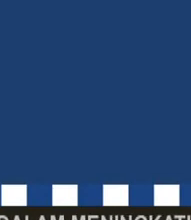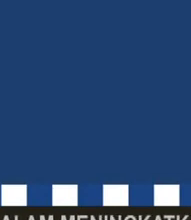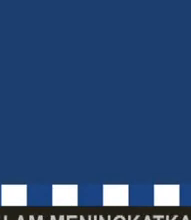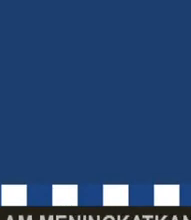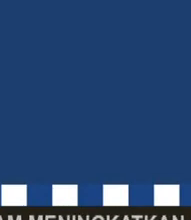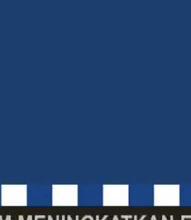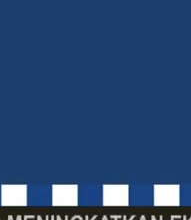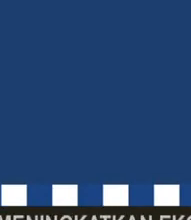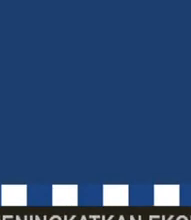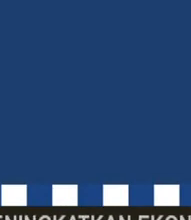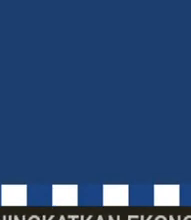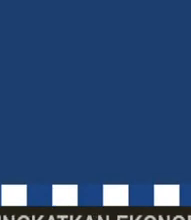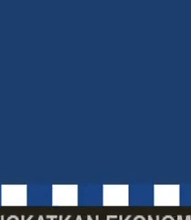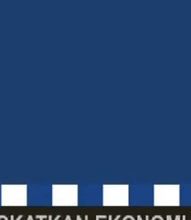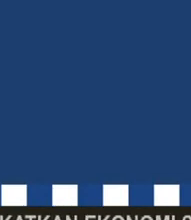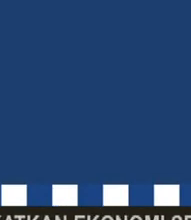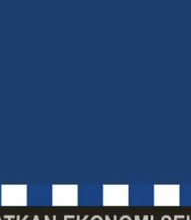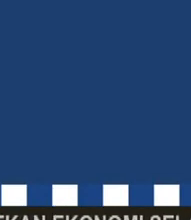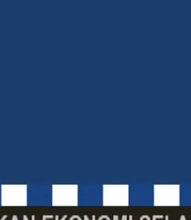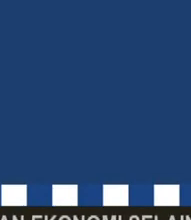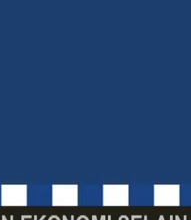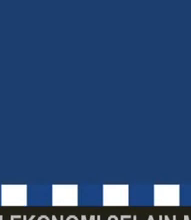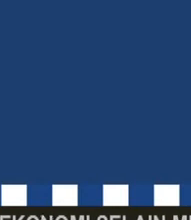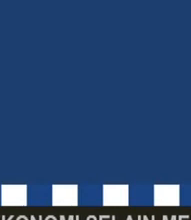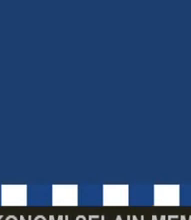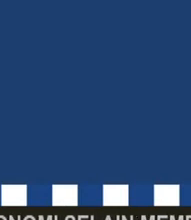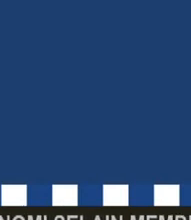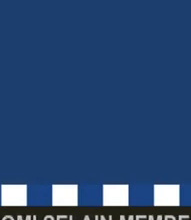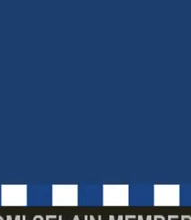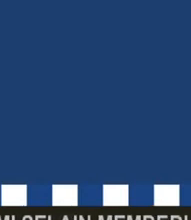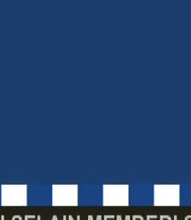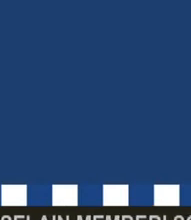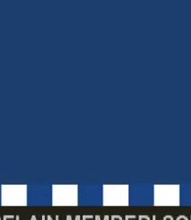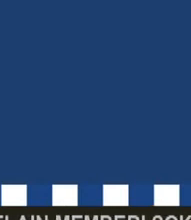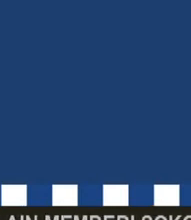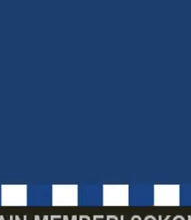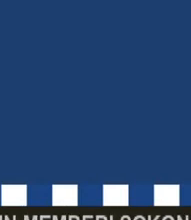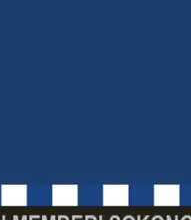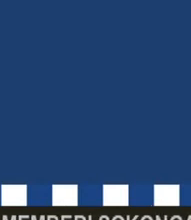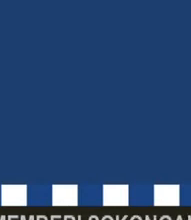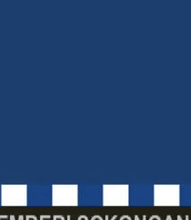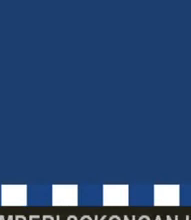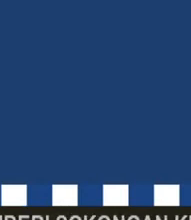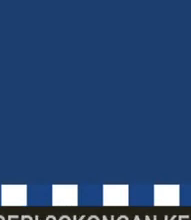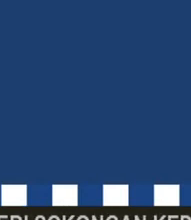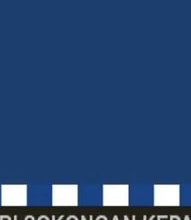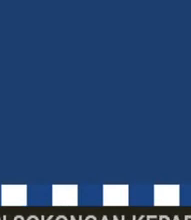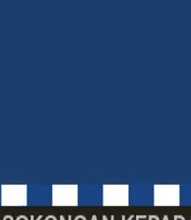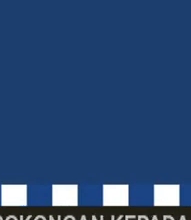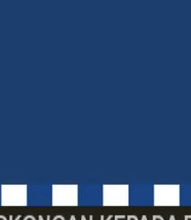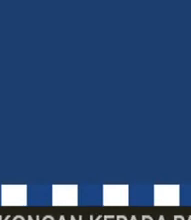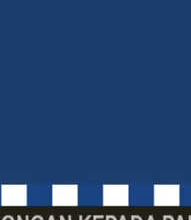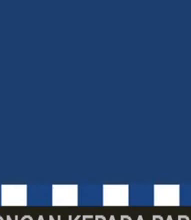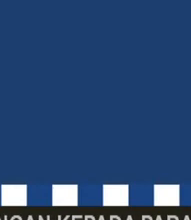daerah police Brunei dan Muara melalui talian 2242 334 dan kalian kecemasan police